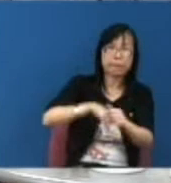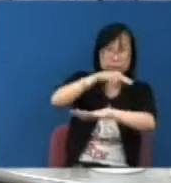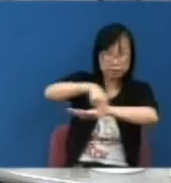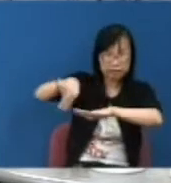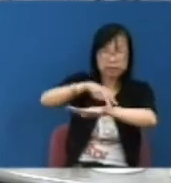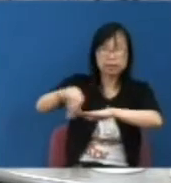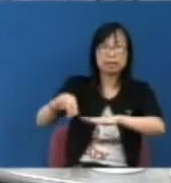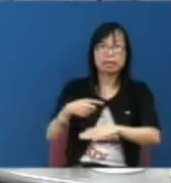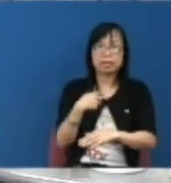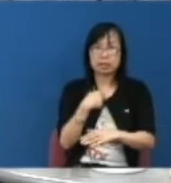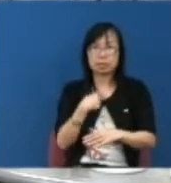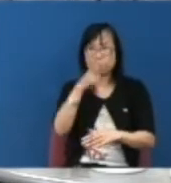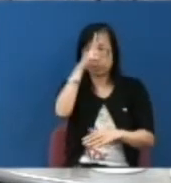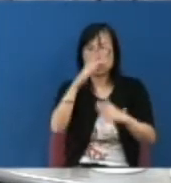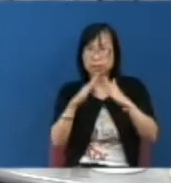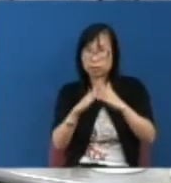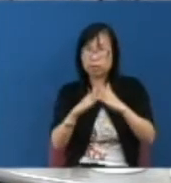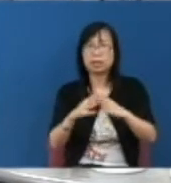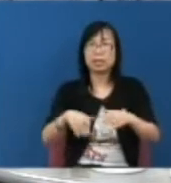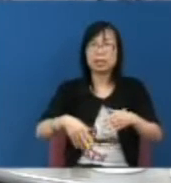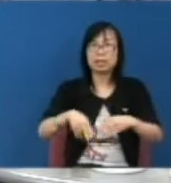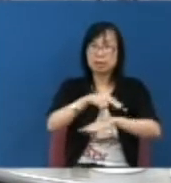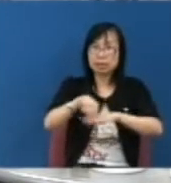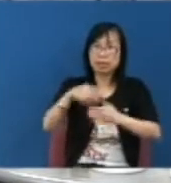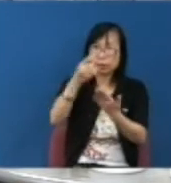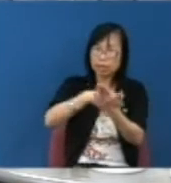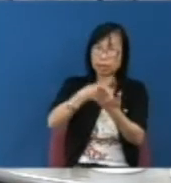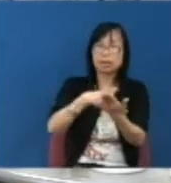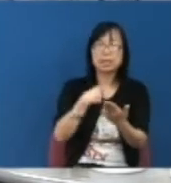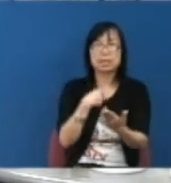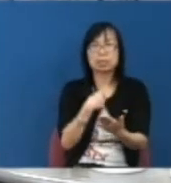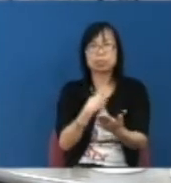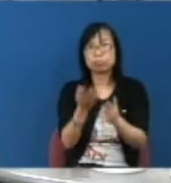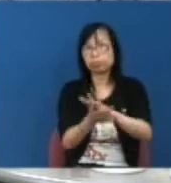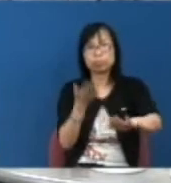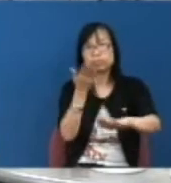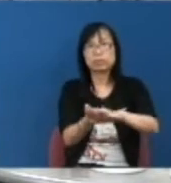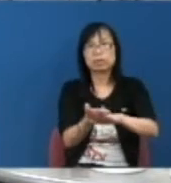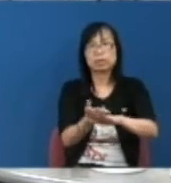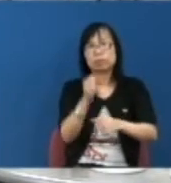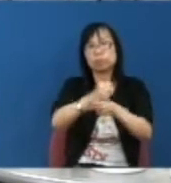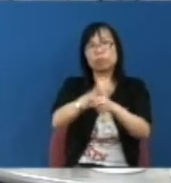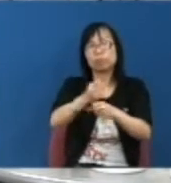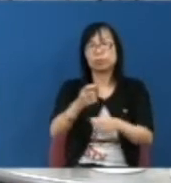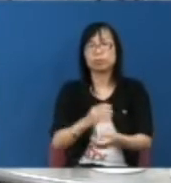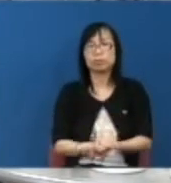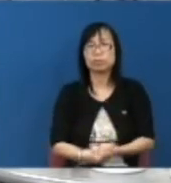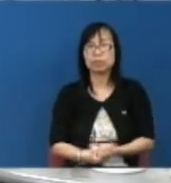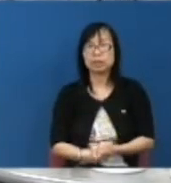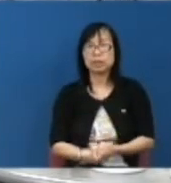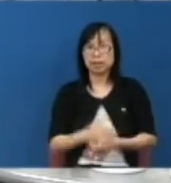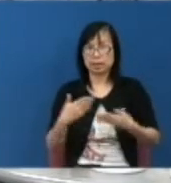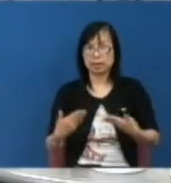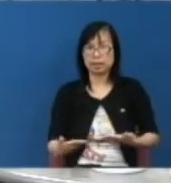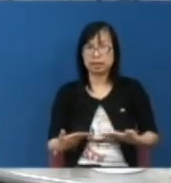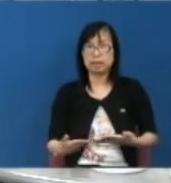咧，咁同屋宇署本身嗰個建築條例啦，好多一定要咧將佢要重新要整合過咯。所以點解話依個一定要